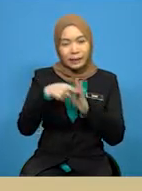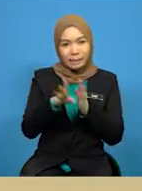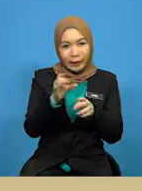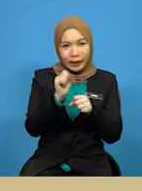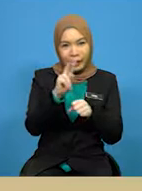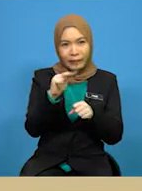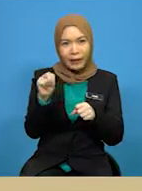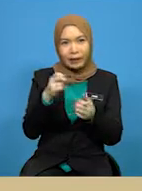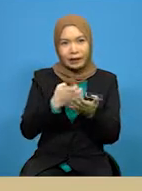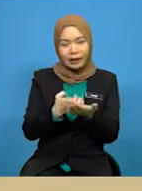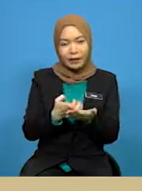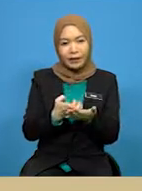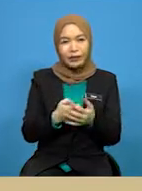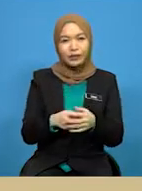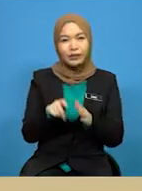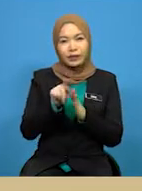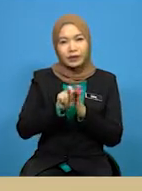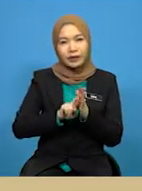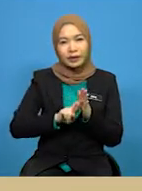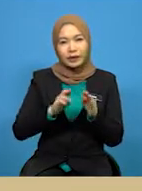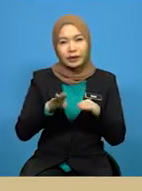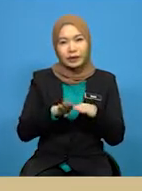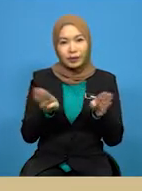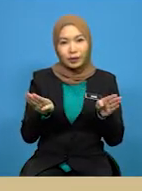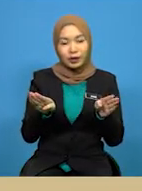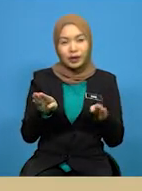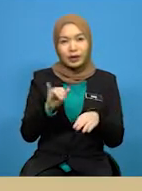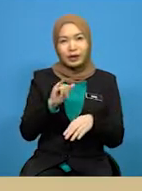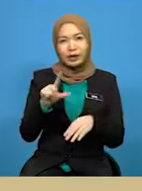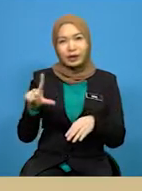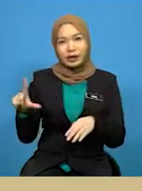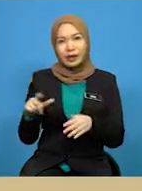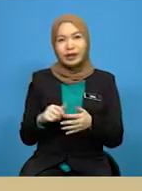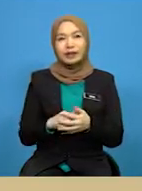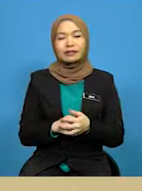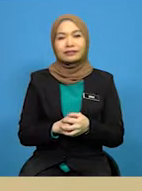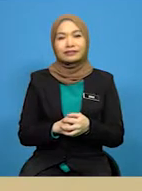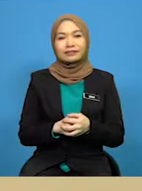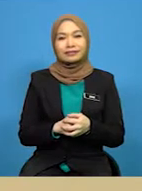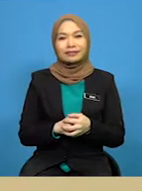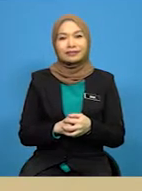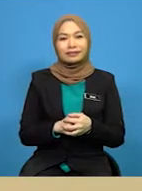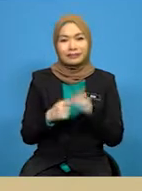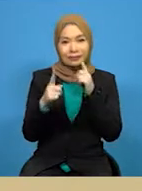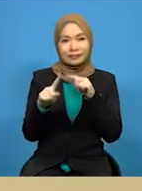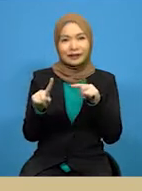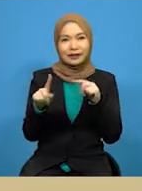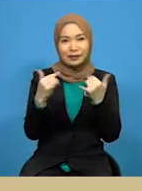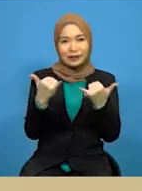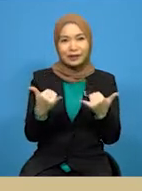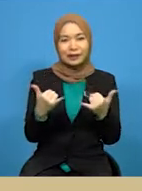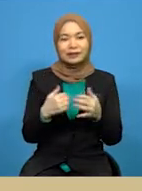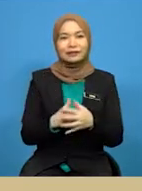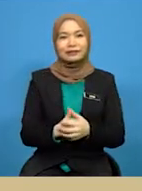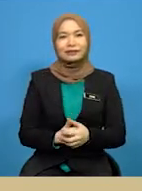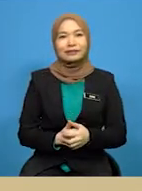Perbelanjaan penggunaan. B. Perbelanjaan kerajaan. C. Tabungan.